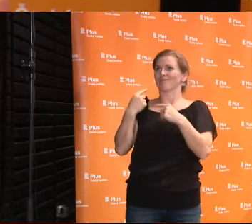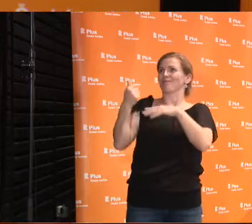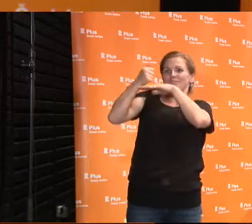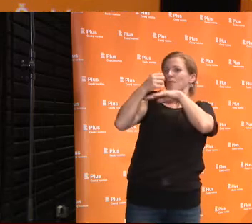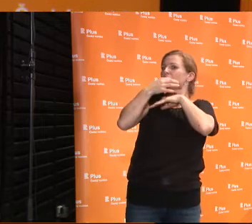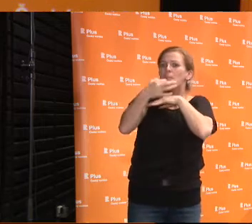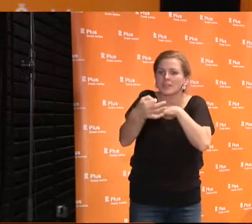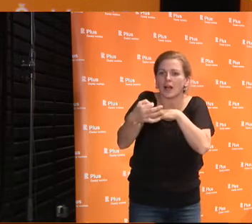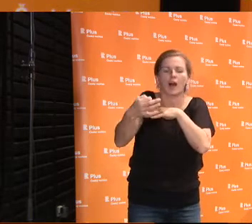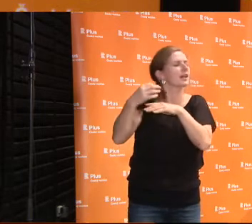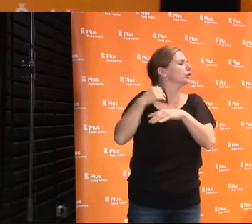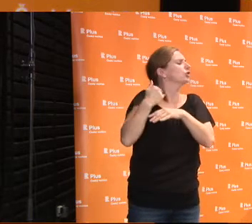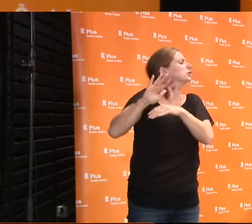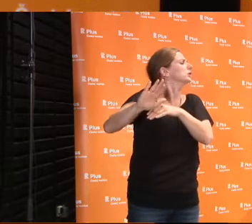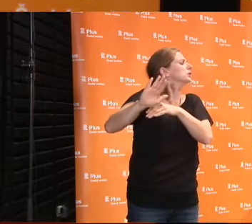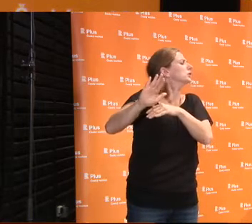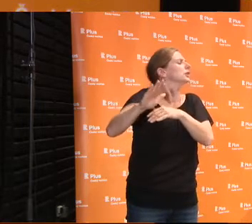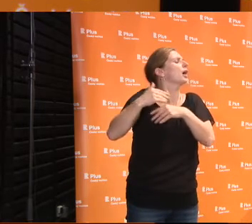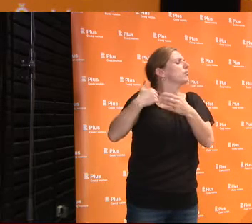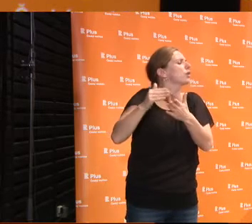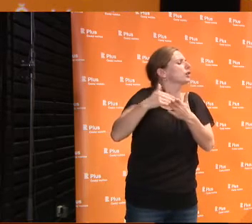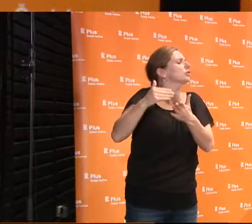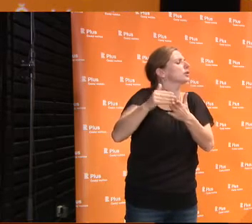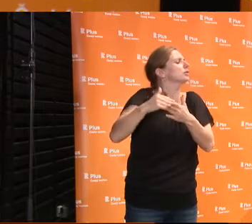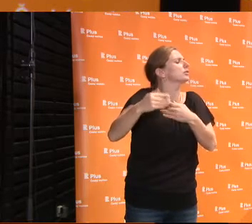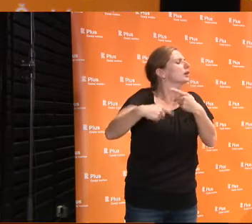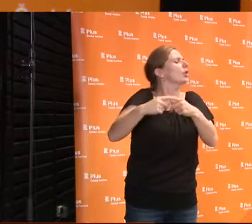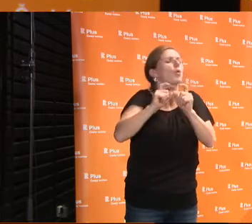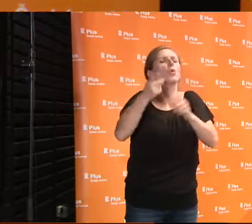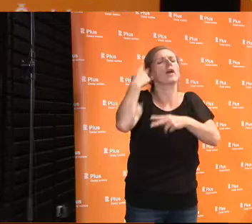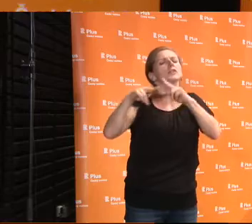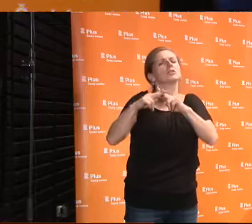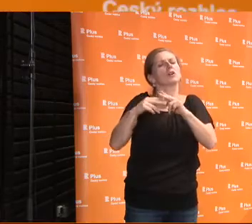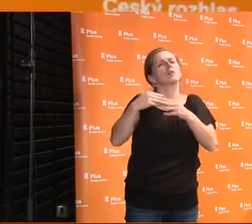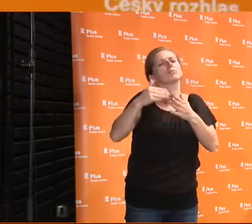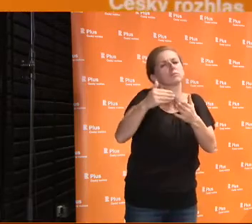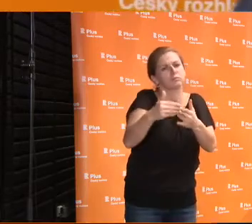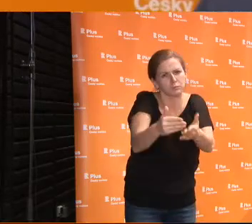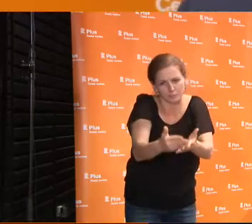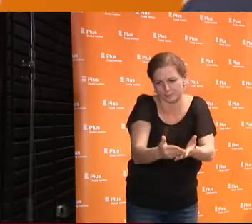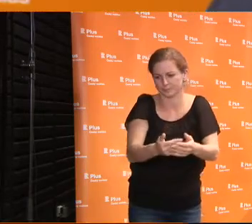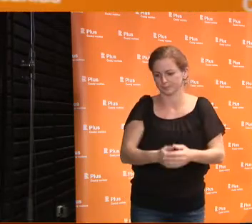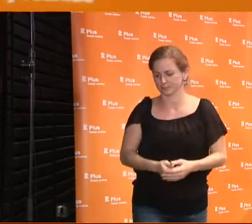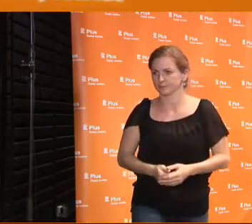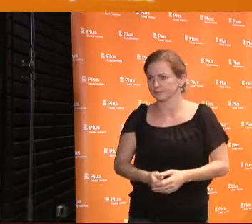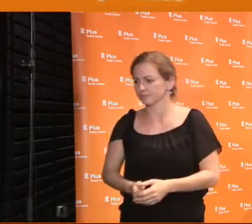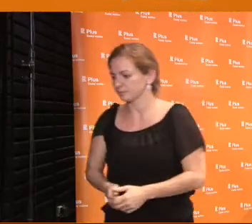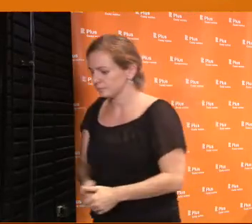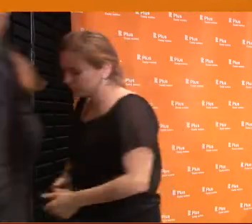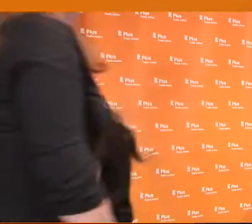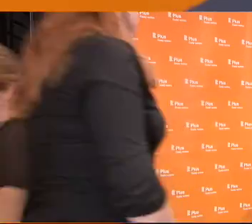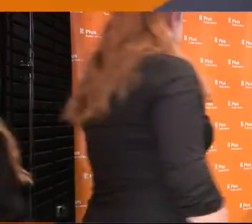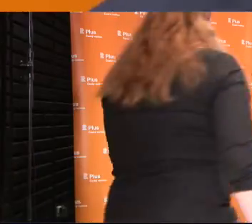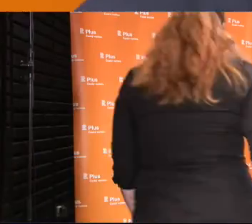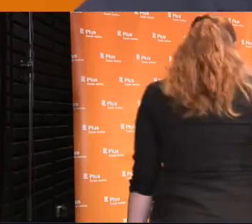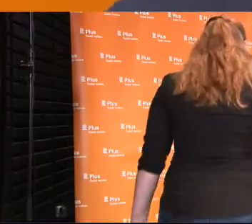mírou setrvačnosti pokračuje v tom, co jsem tady definoval jako jeho historický základ. Říká na vlnách Českého rozhlasu Plus Bohumil Kartous. V rámci